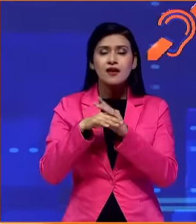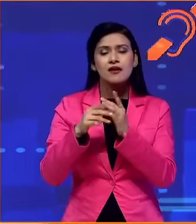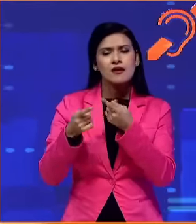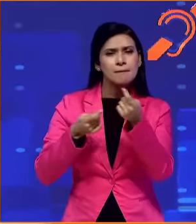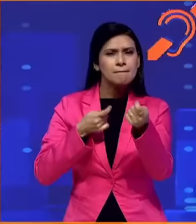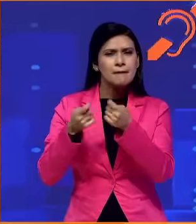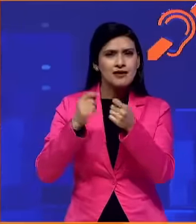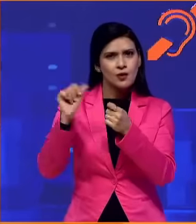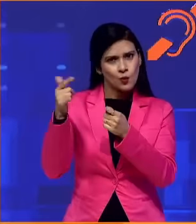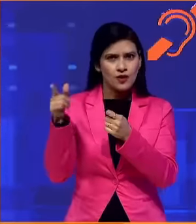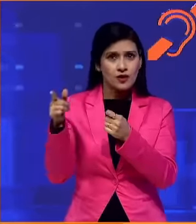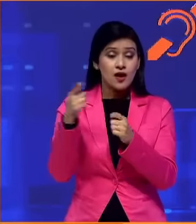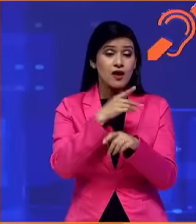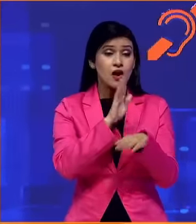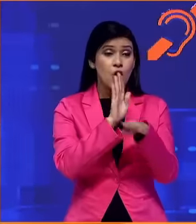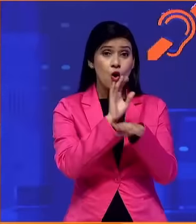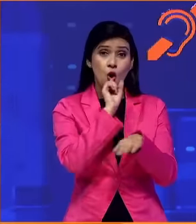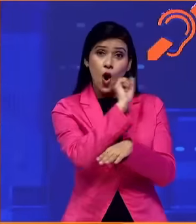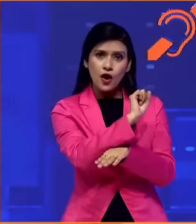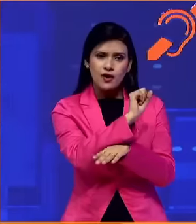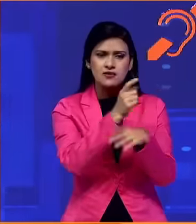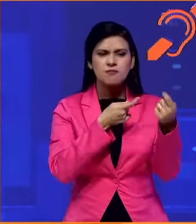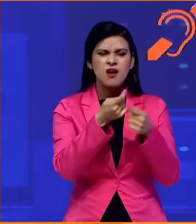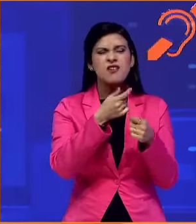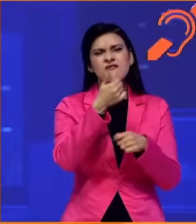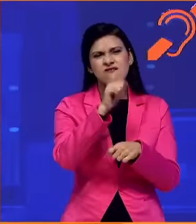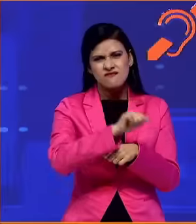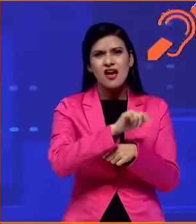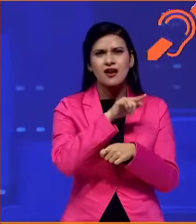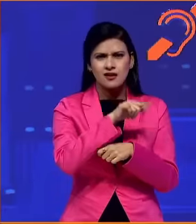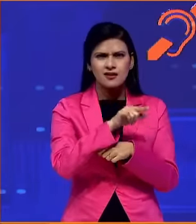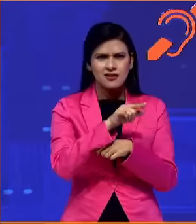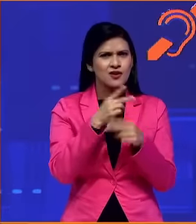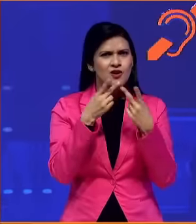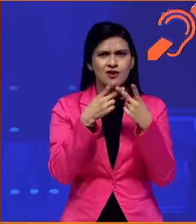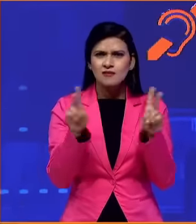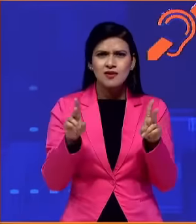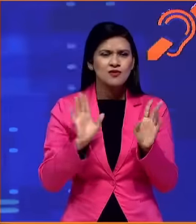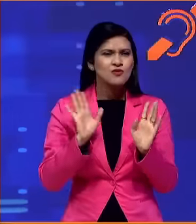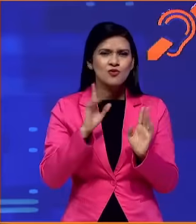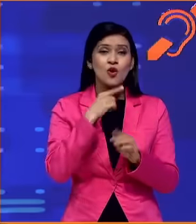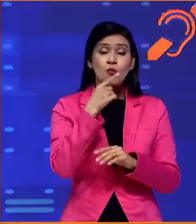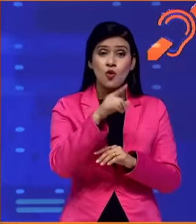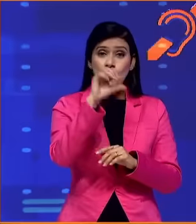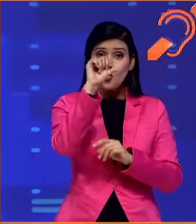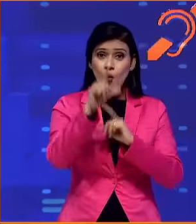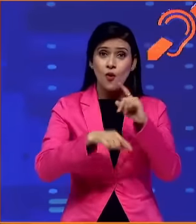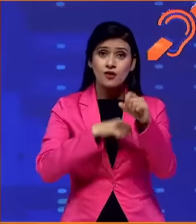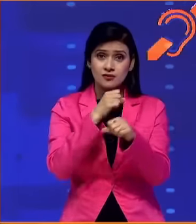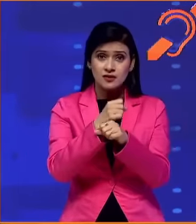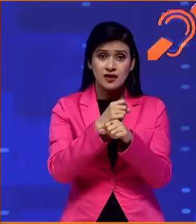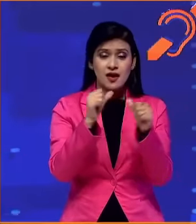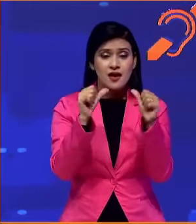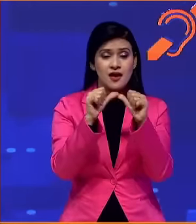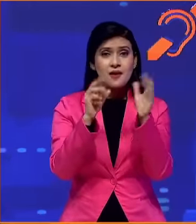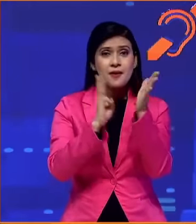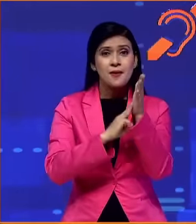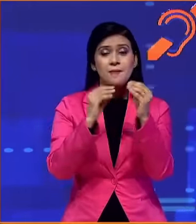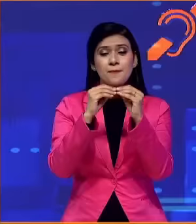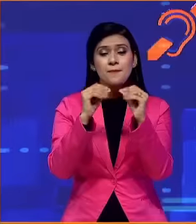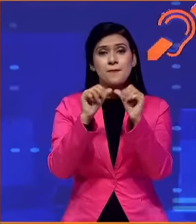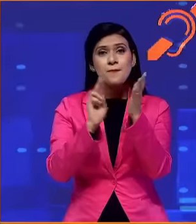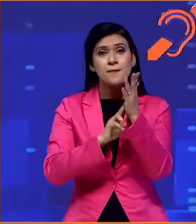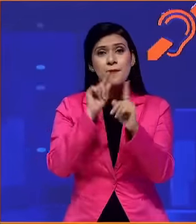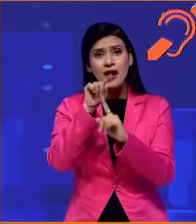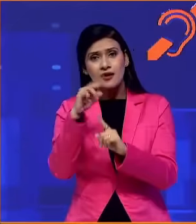यहांराष्ट्रीयस्तरकीबातकररहेहैं। यहदोहरामापदंडनहींहोसकता।देखिए, लगातार9सालतक... आपअंबानी-अडानीकोगालियांदेंगेऔरफिर